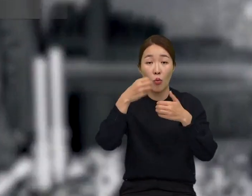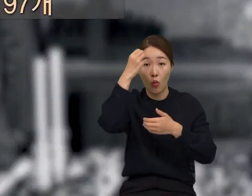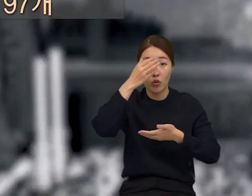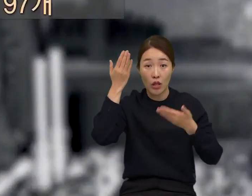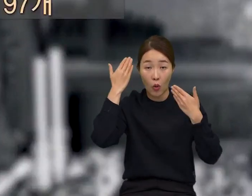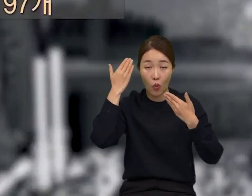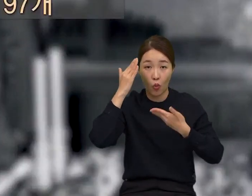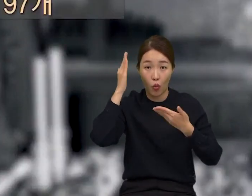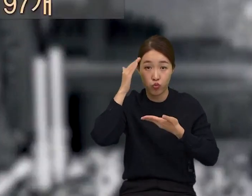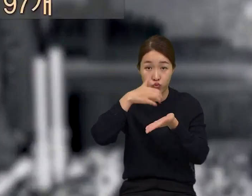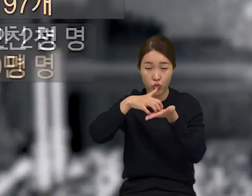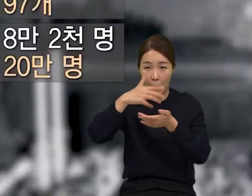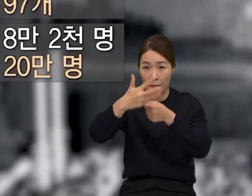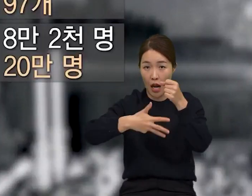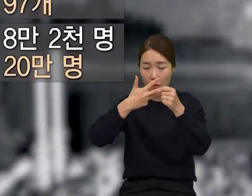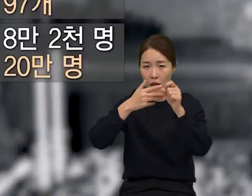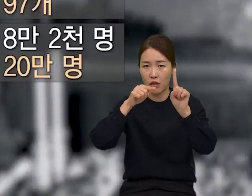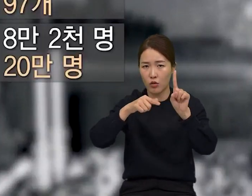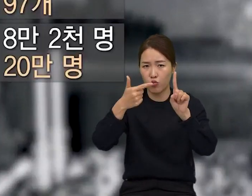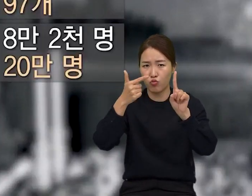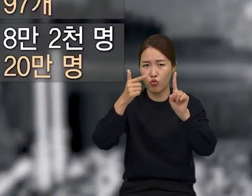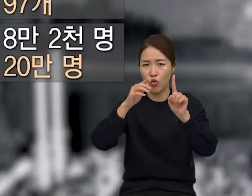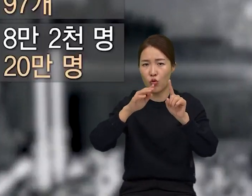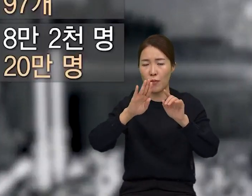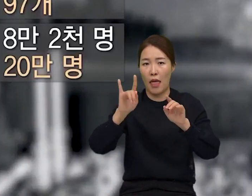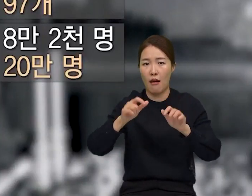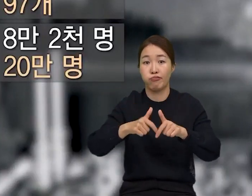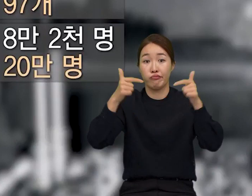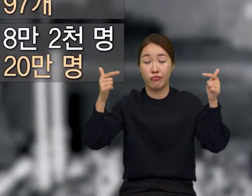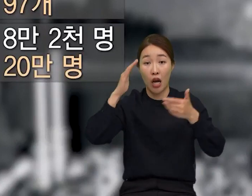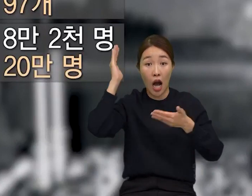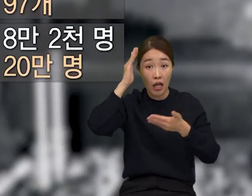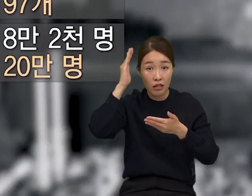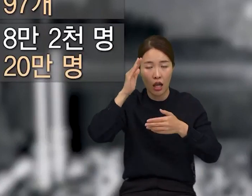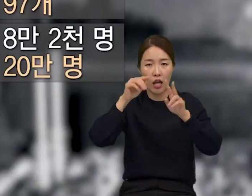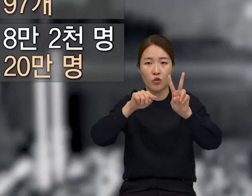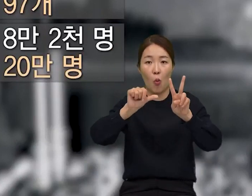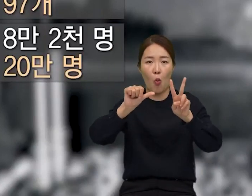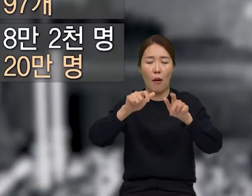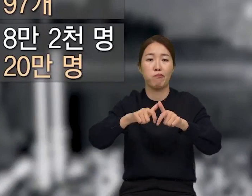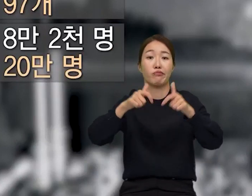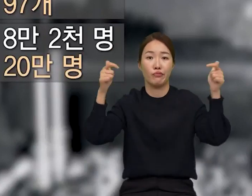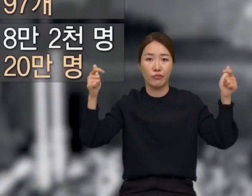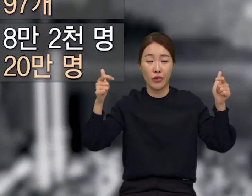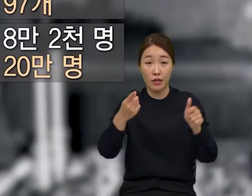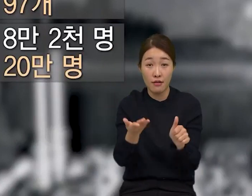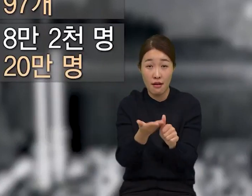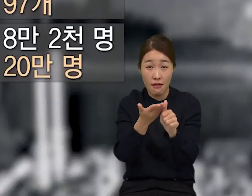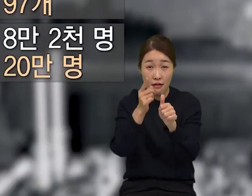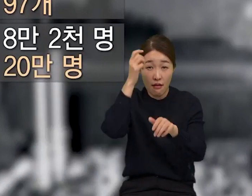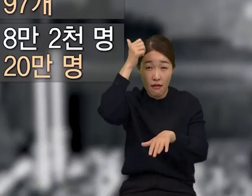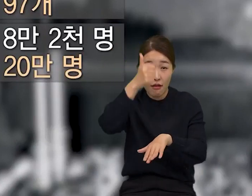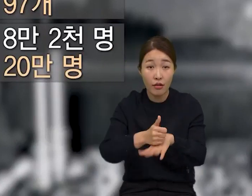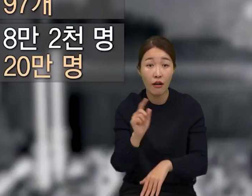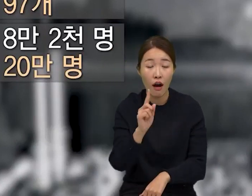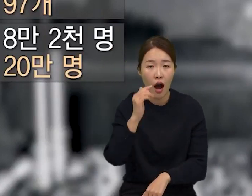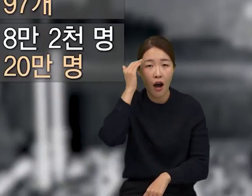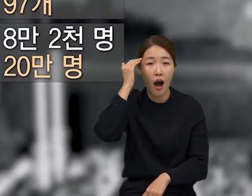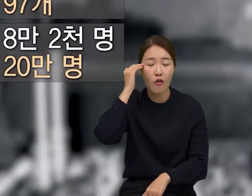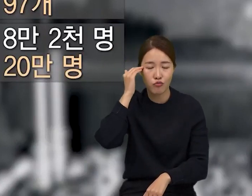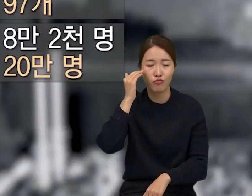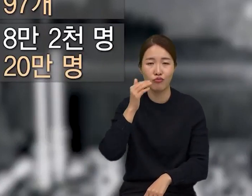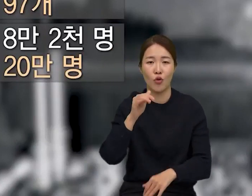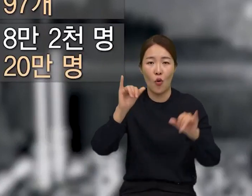만에 1.6배로, 그 학생 수는 2.5배로 커졌다. 여기서 양성된 기능 인력이